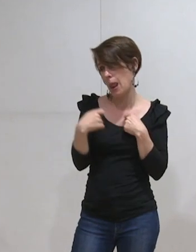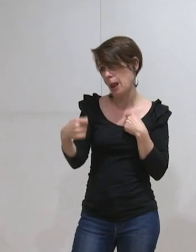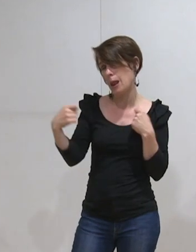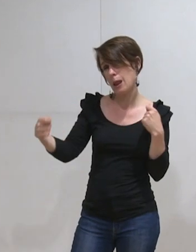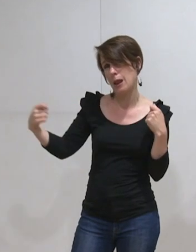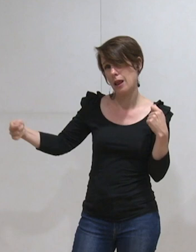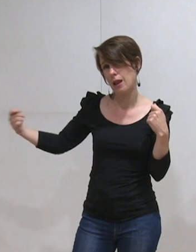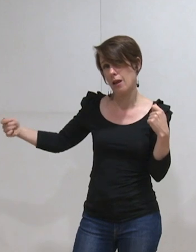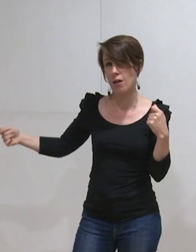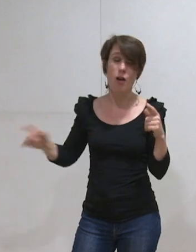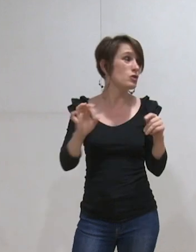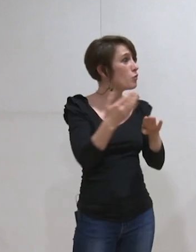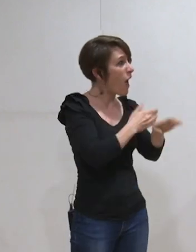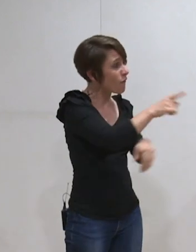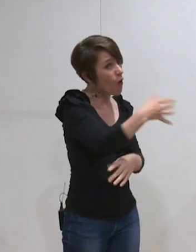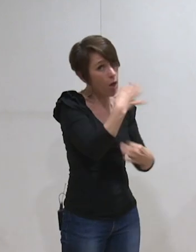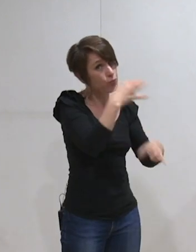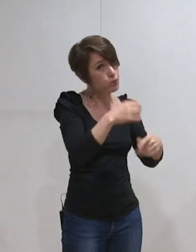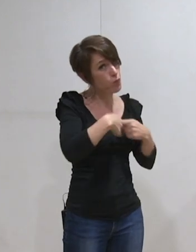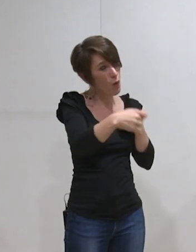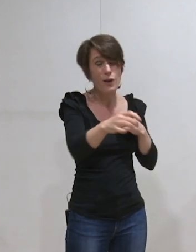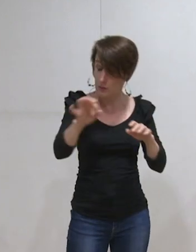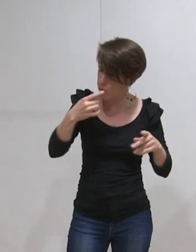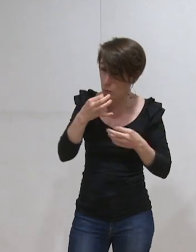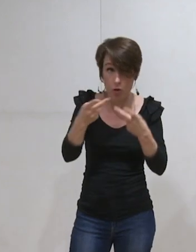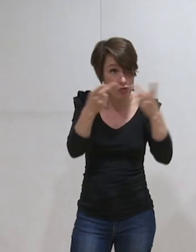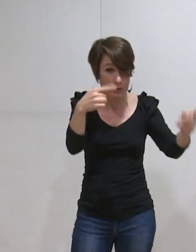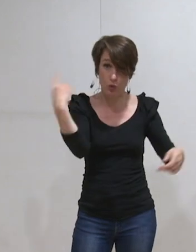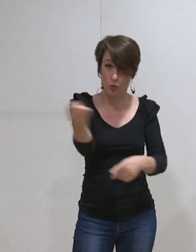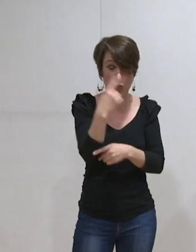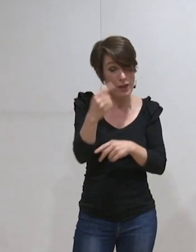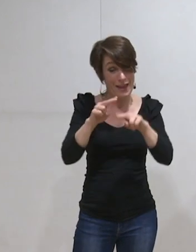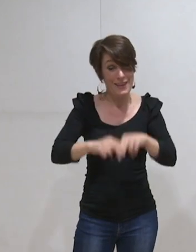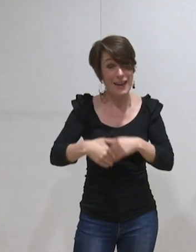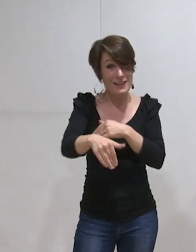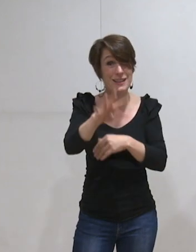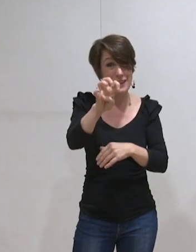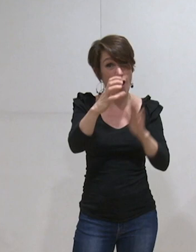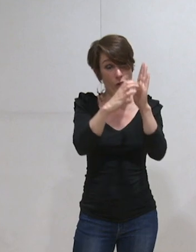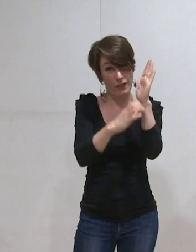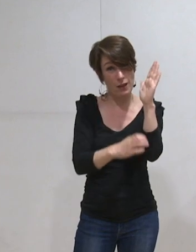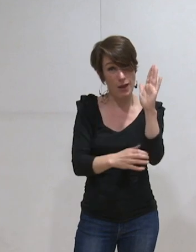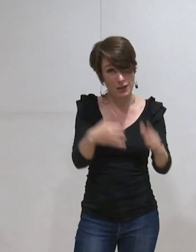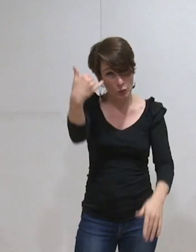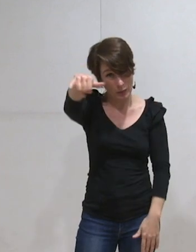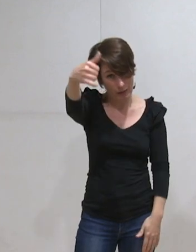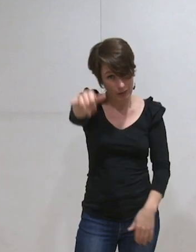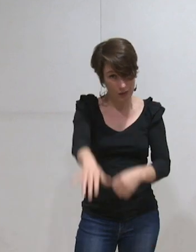s'étire loin du sujet concret et nous avons encore 40 délibérations à